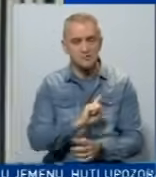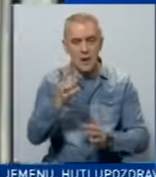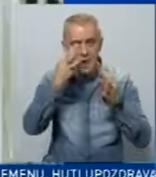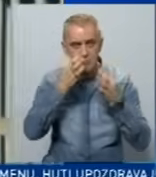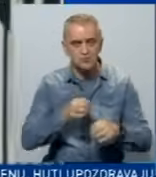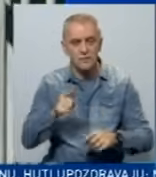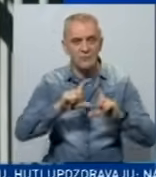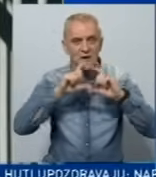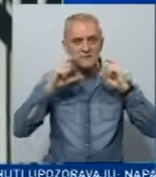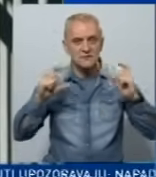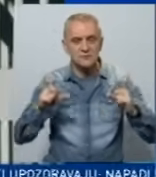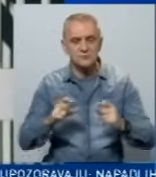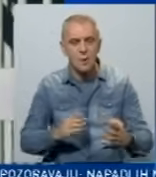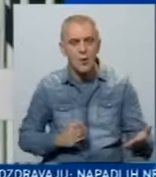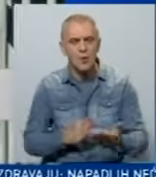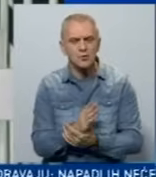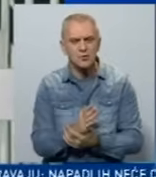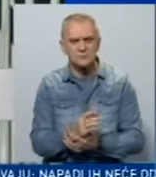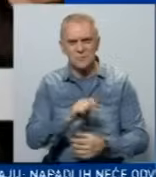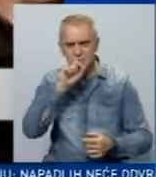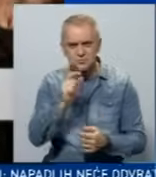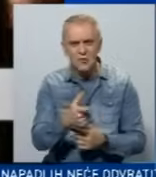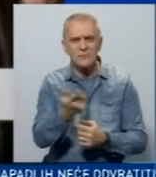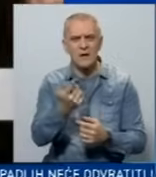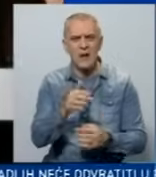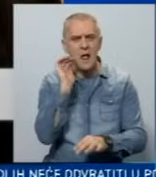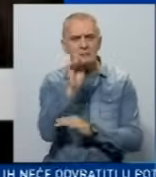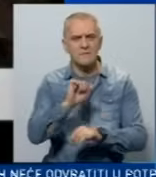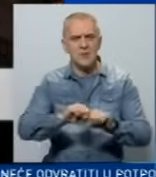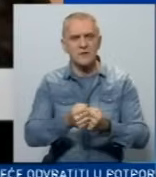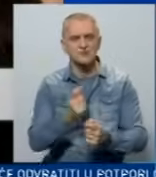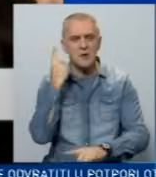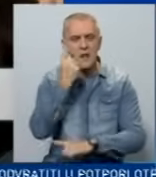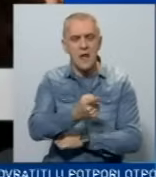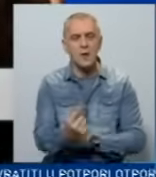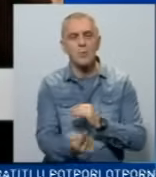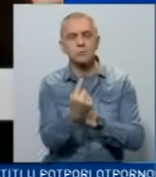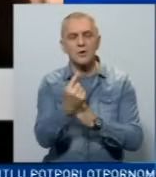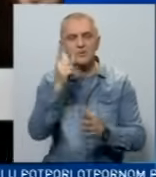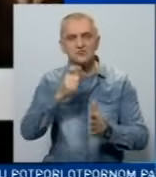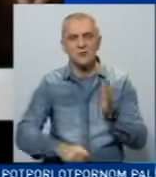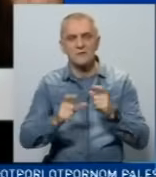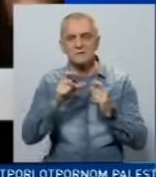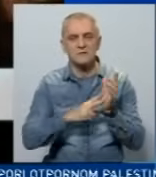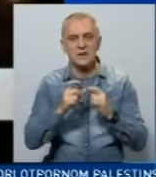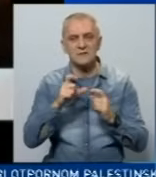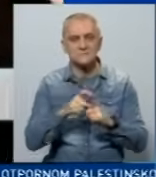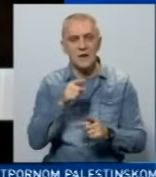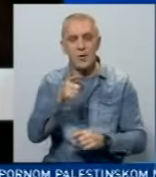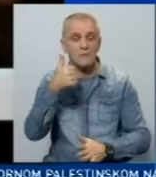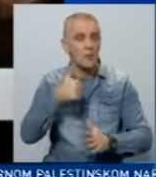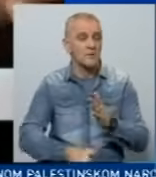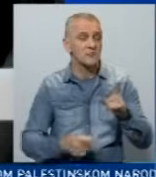nepoštivanje ove institucije kroz pogrdne psovke te je najavljeni prekršajni nalog za pojedine članove SNSD-a. I ovo je prvi